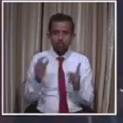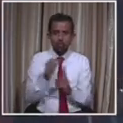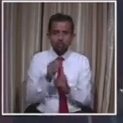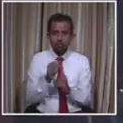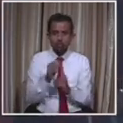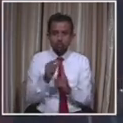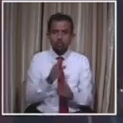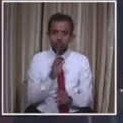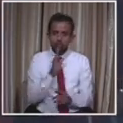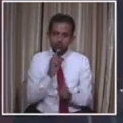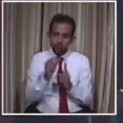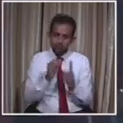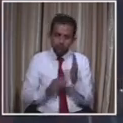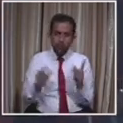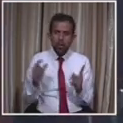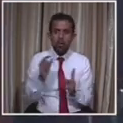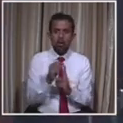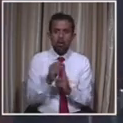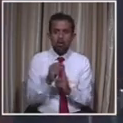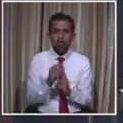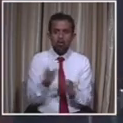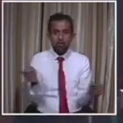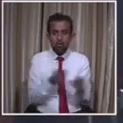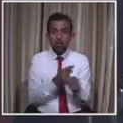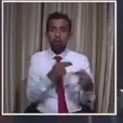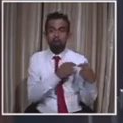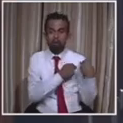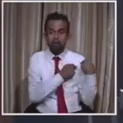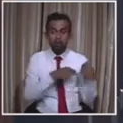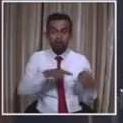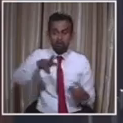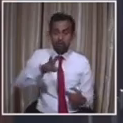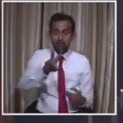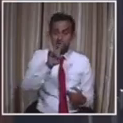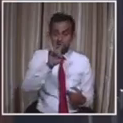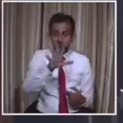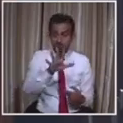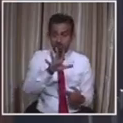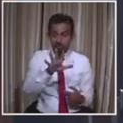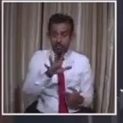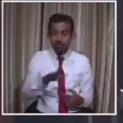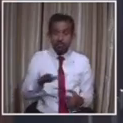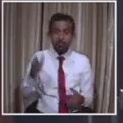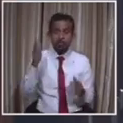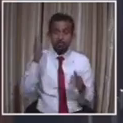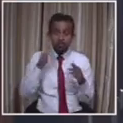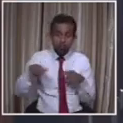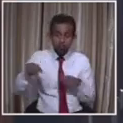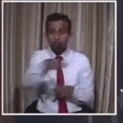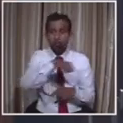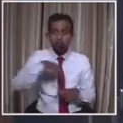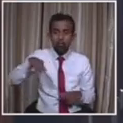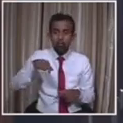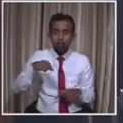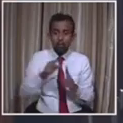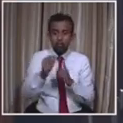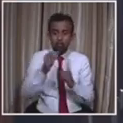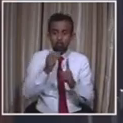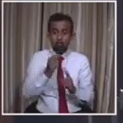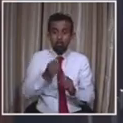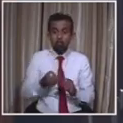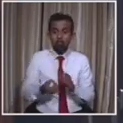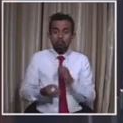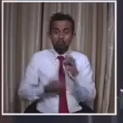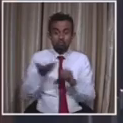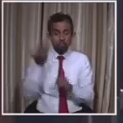පාලිමේන්තුවේ අහිංසක මන්ත්‍රීවරයෙක්. ඒ මන්ත්‍රීවරයා ඝාතනයට වග කියන්න ඕනේ මේ 225 වල මේ බූරු හැරල. මේ පාර්ලිමේන්තුව වෛරය වැපරුවා පහුගිය